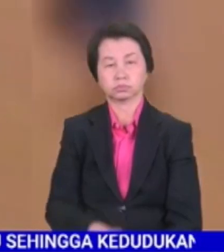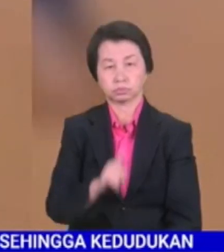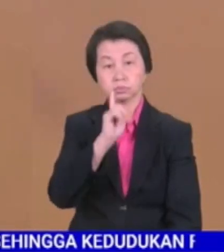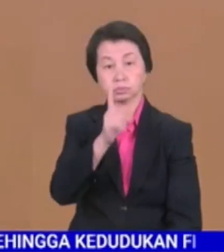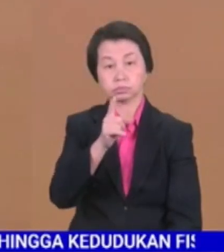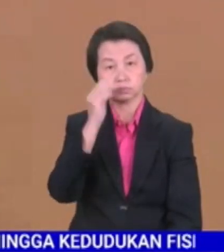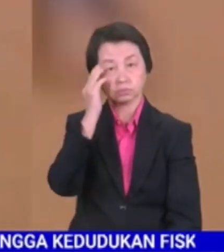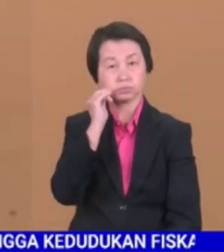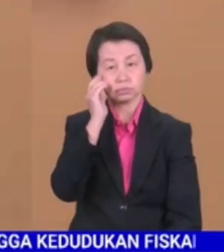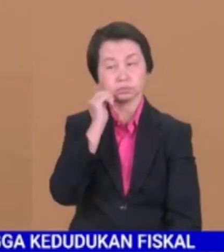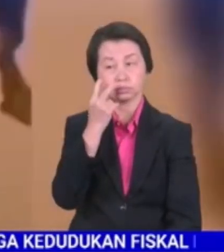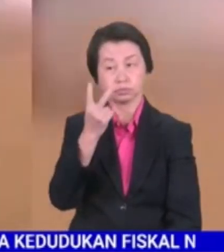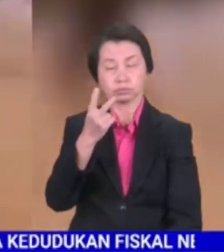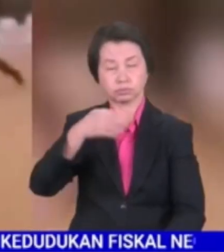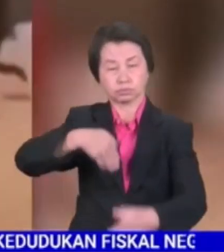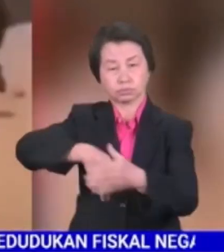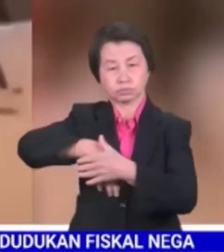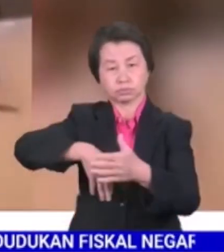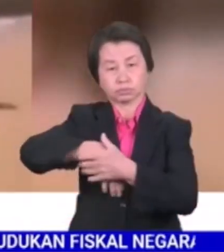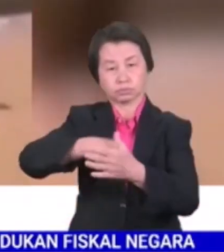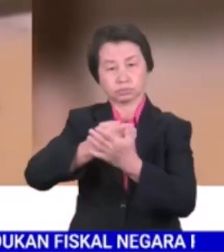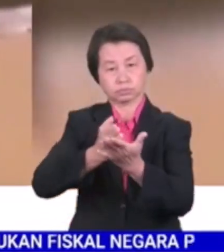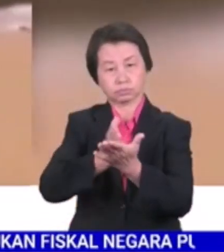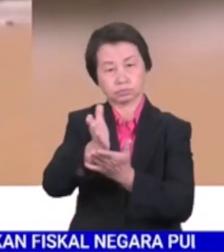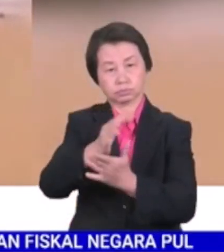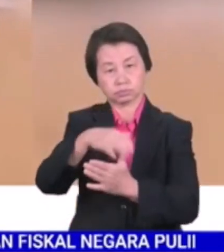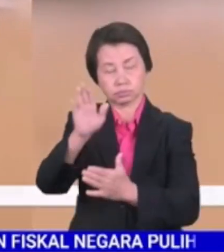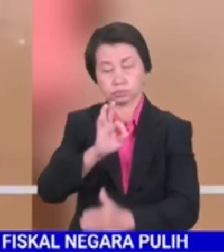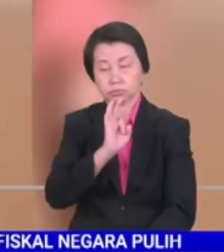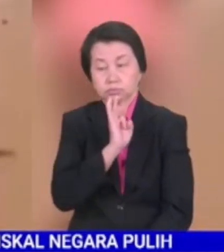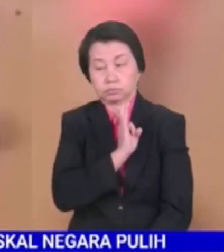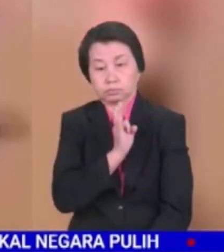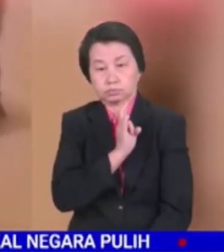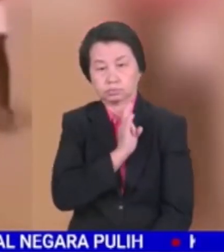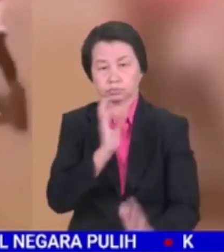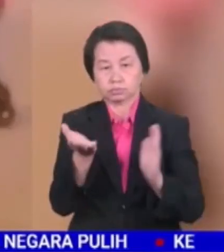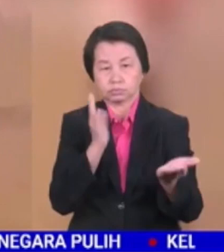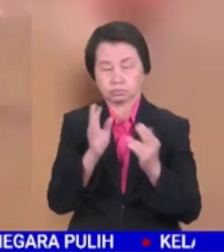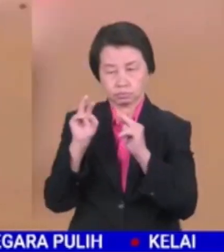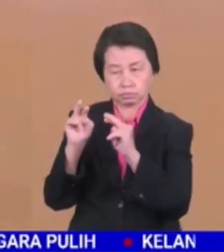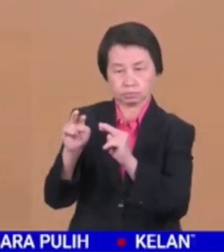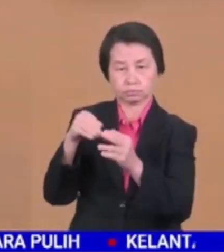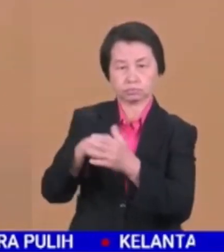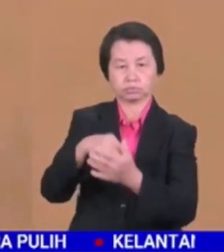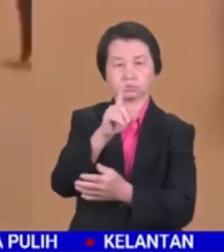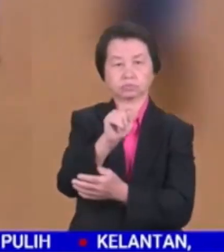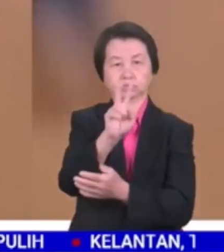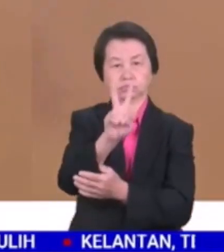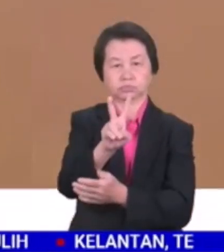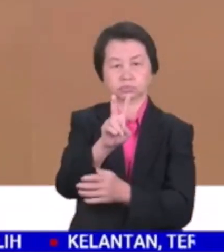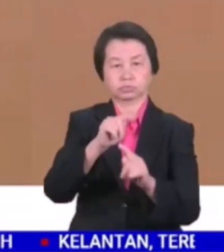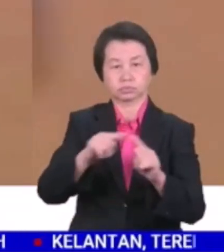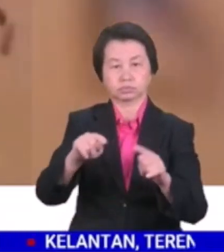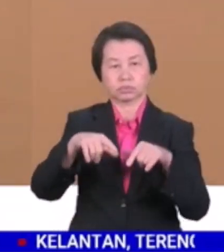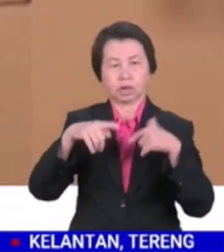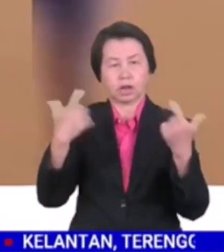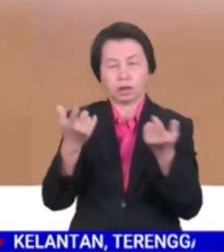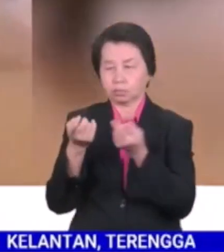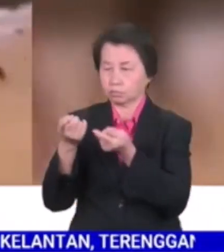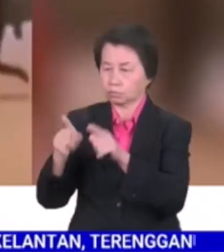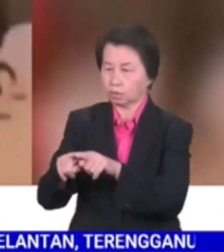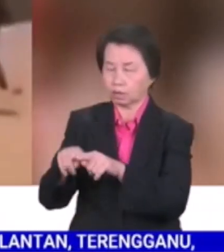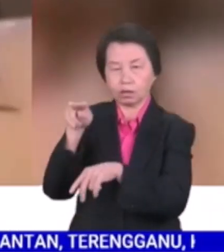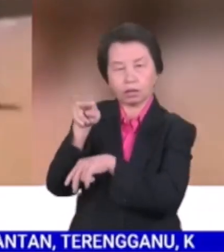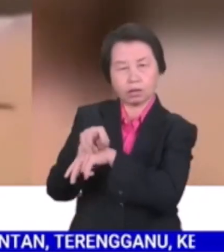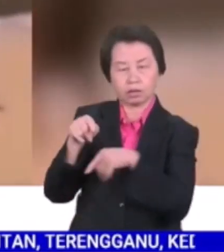Tentunya pengalaman menonton perlawanan bola sepak secara langsung lebih mengujakan berbanding menontonnya di televisyen. Namun lain pula yang terjadi